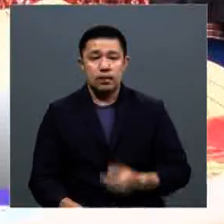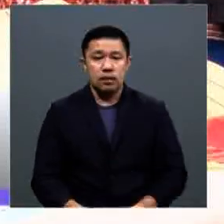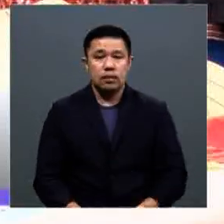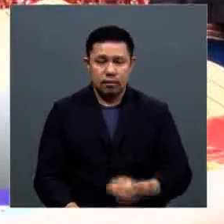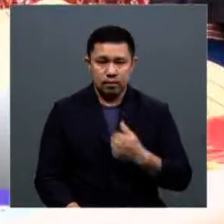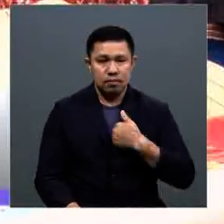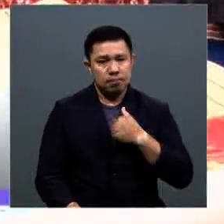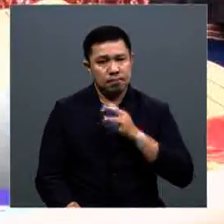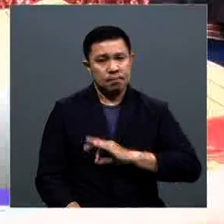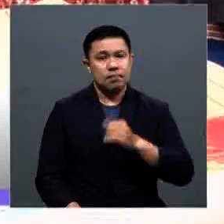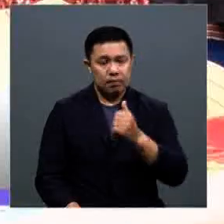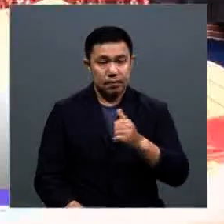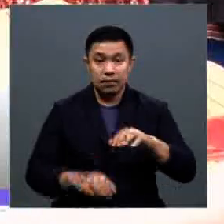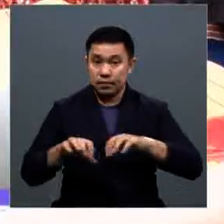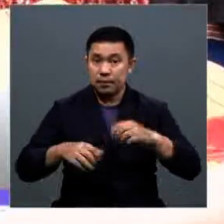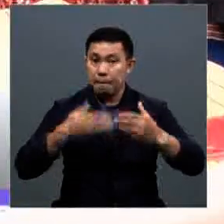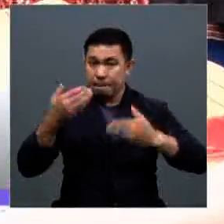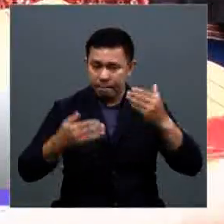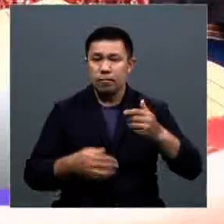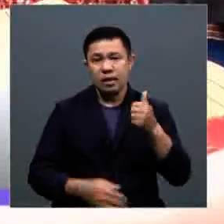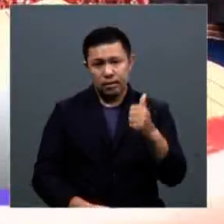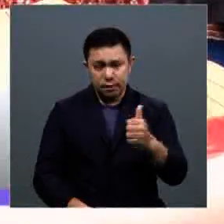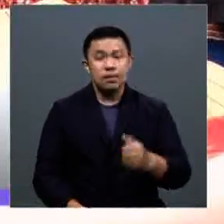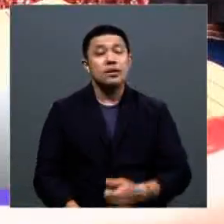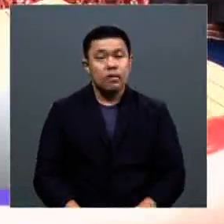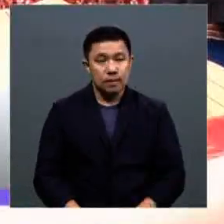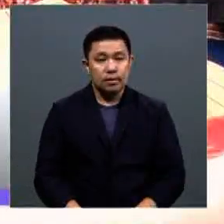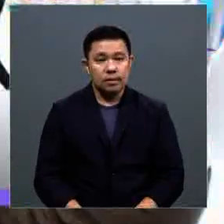ที่ดีมากๆถ้าจัดงานแบบนี้นะคะดีค่ะ